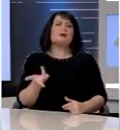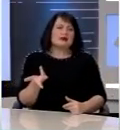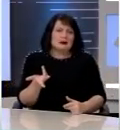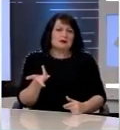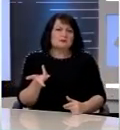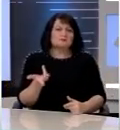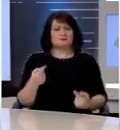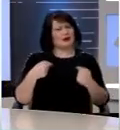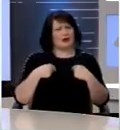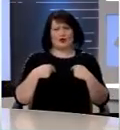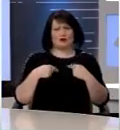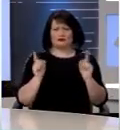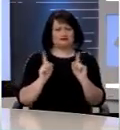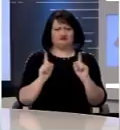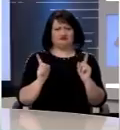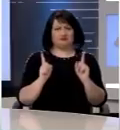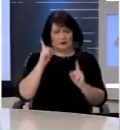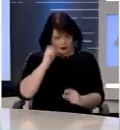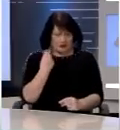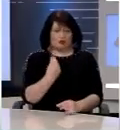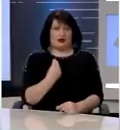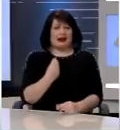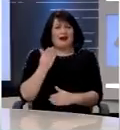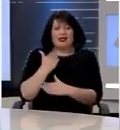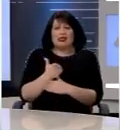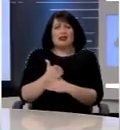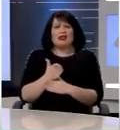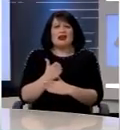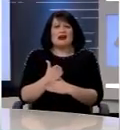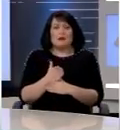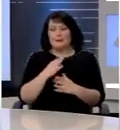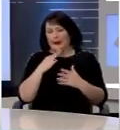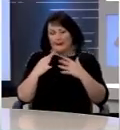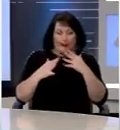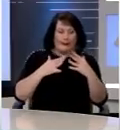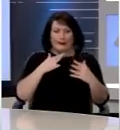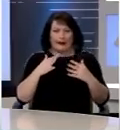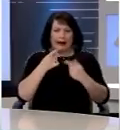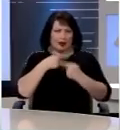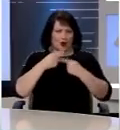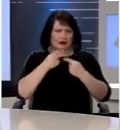Και επειδή εγώ δεν το γνωρίζετε καλά, δεν κρύβω ούτε μασάω τα λόγια μου, θα σας πω ευθέως.